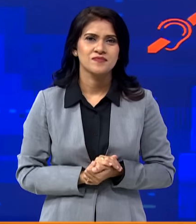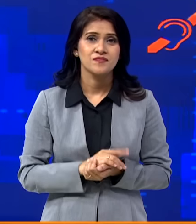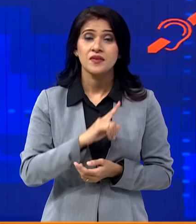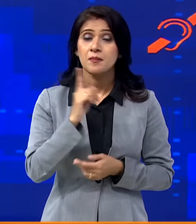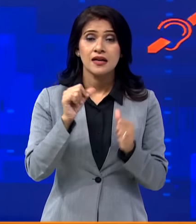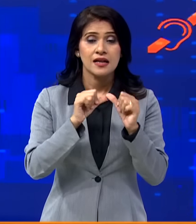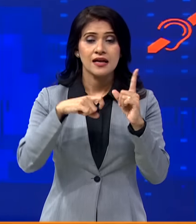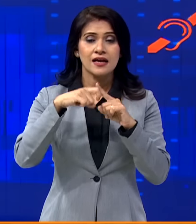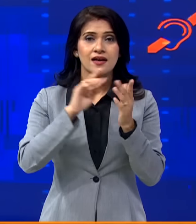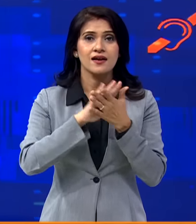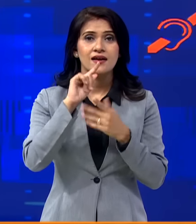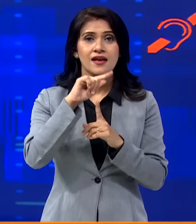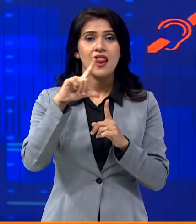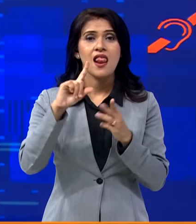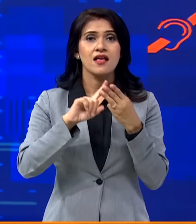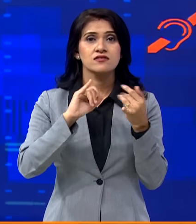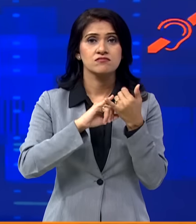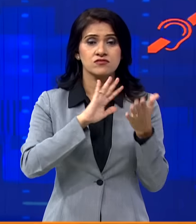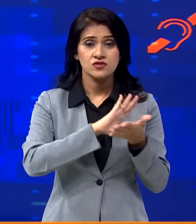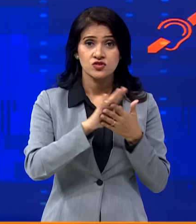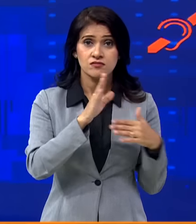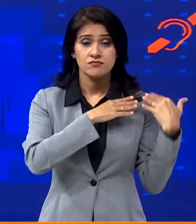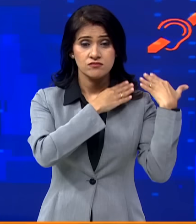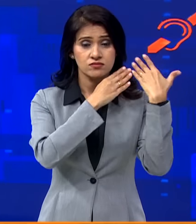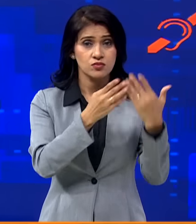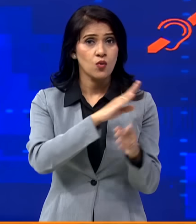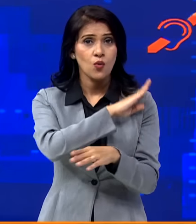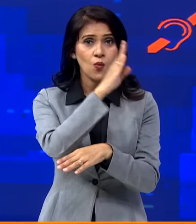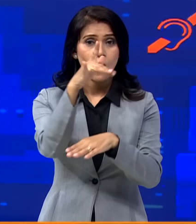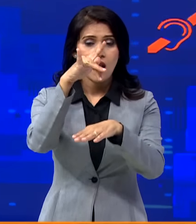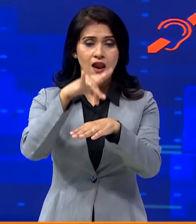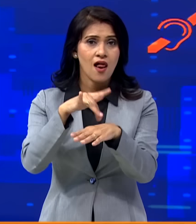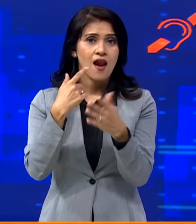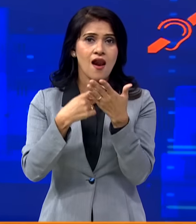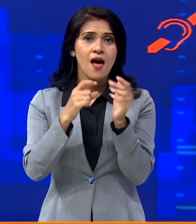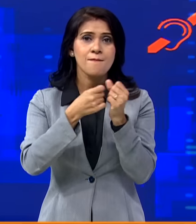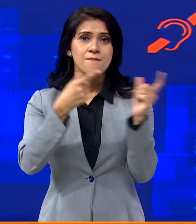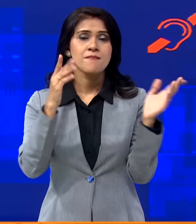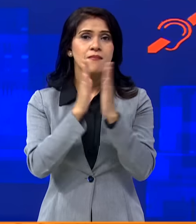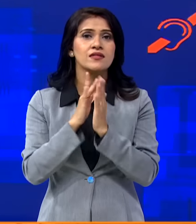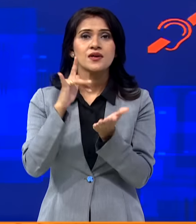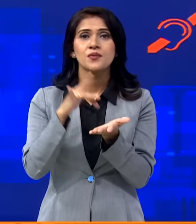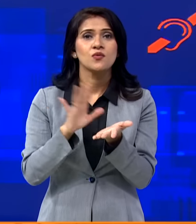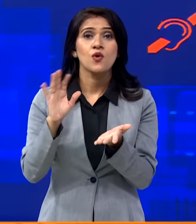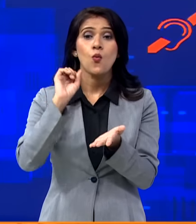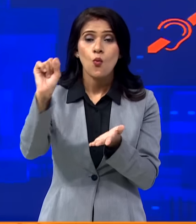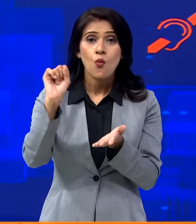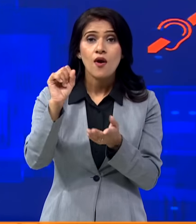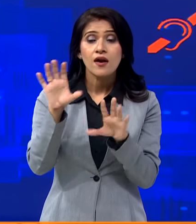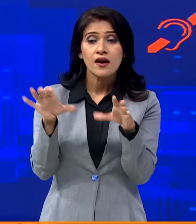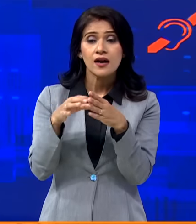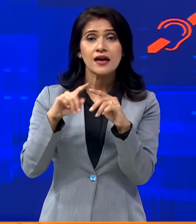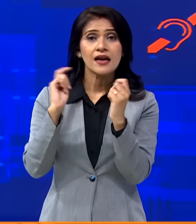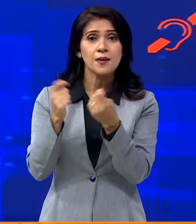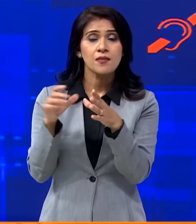राम मंदिर में नहीं गए अब तक अखिलेश यादव जिन्होंने विरोध किया उनका उम्मीदवार वहां से जीता यह जितने राम